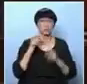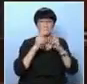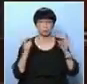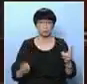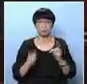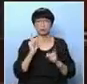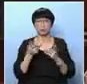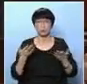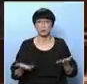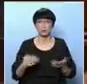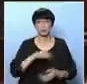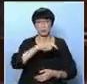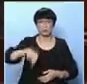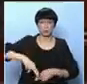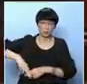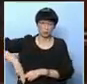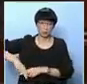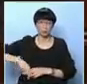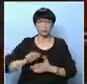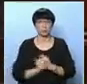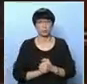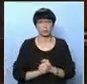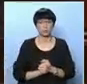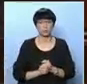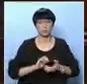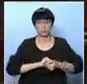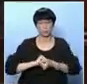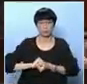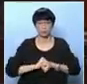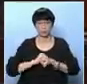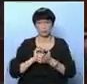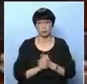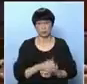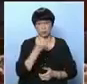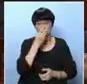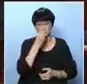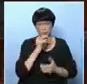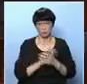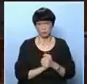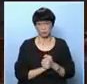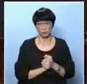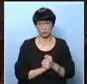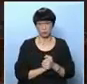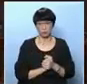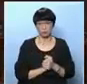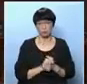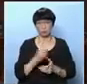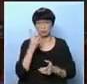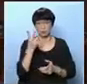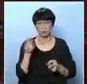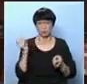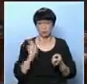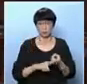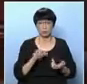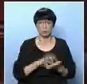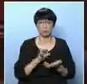在最大的 land reserve 的地方，那個叫 Lantau 我們香港島的 double 的 size。 那